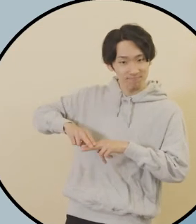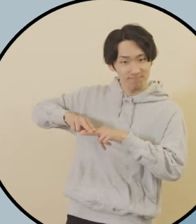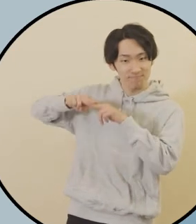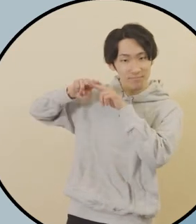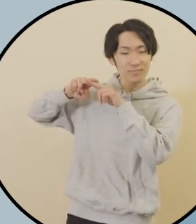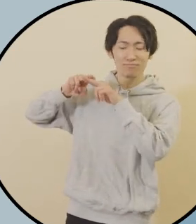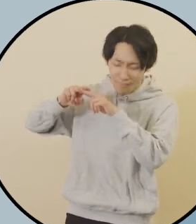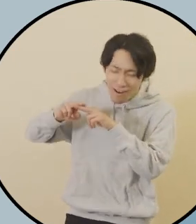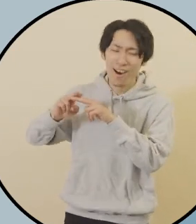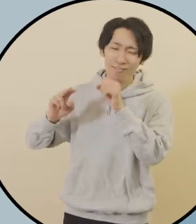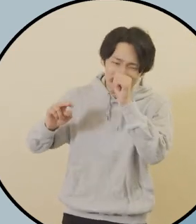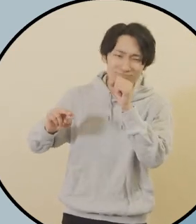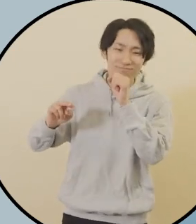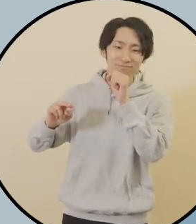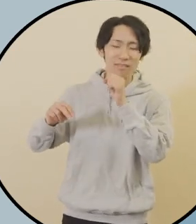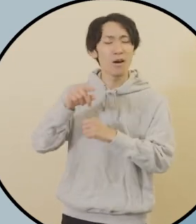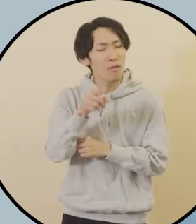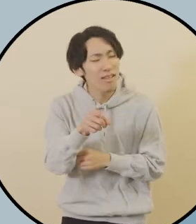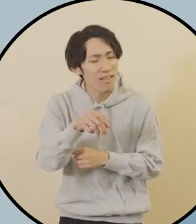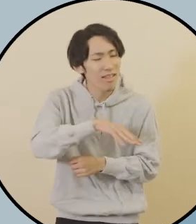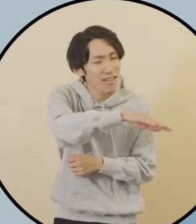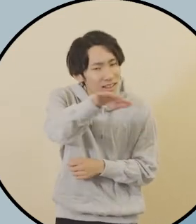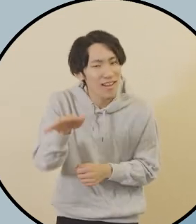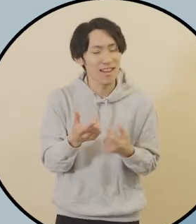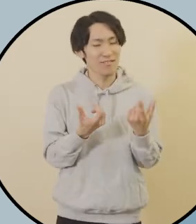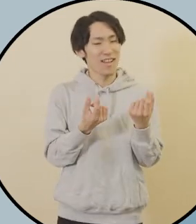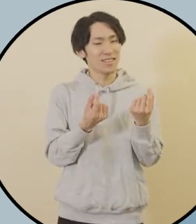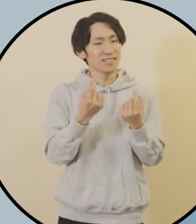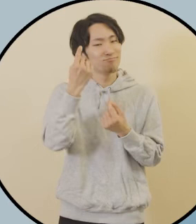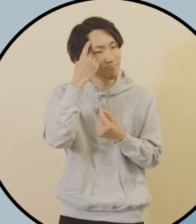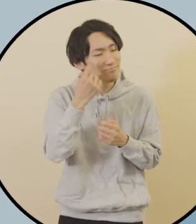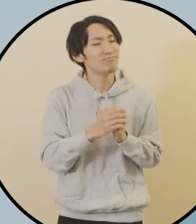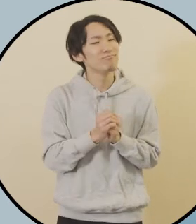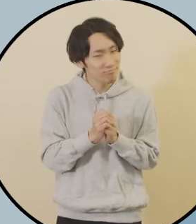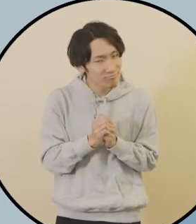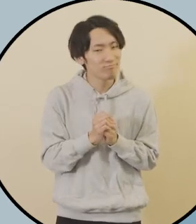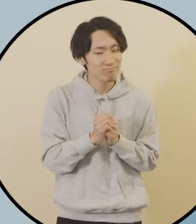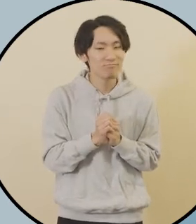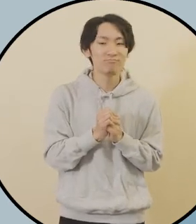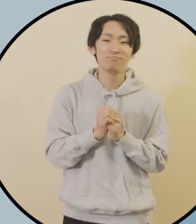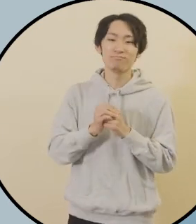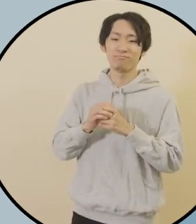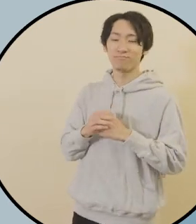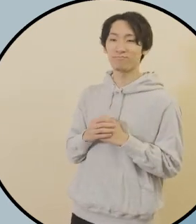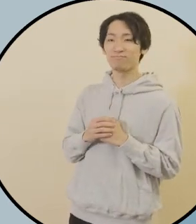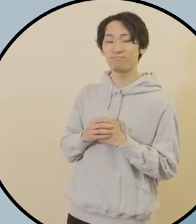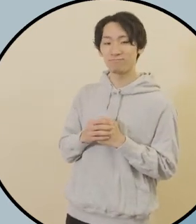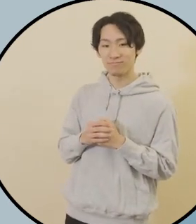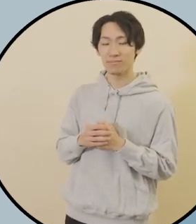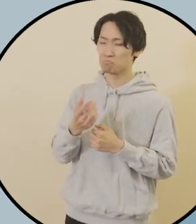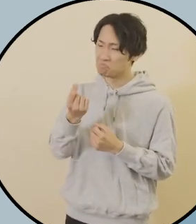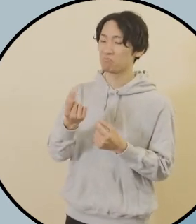て自分の中でを落とし込んで受ければまあまあでもそれって誰でもそうなんですけど